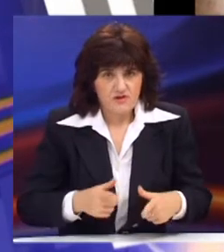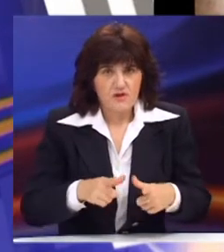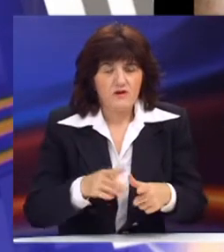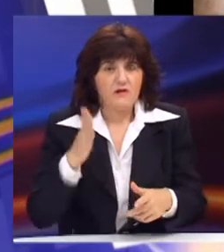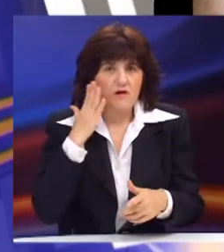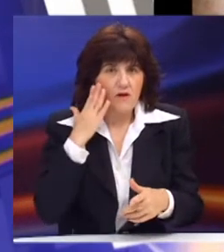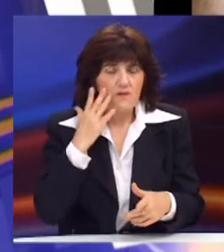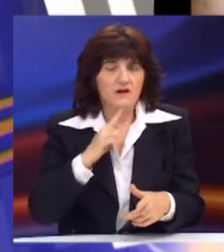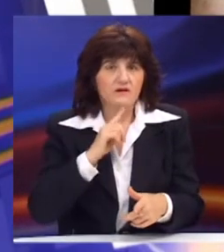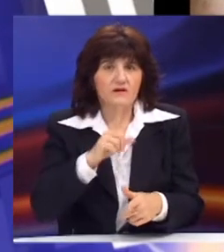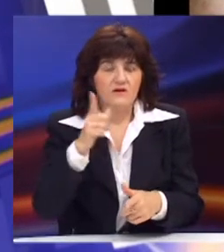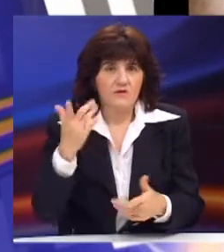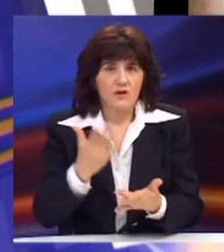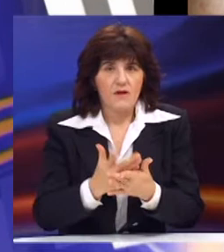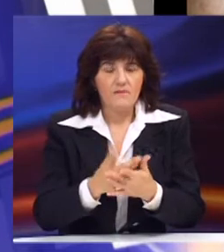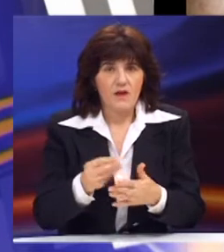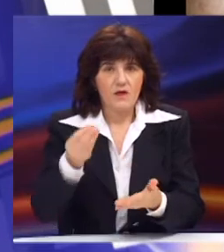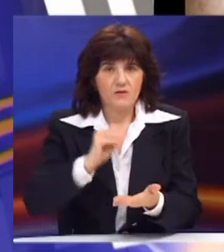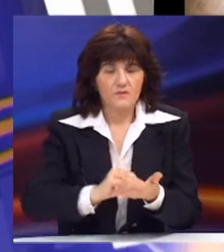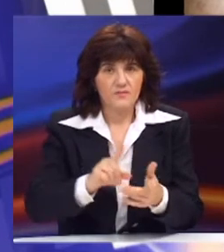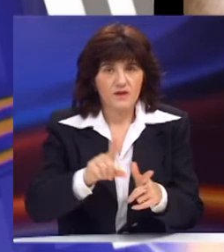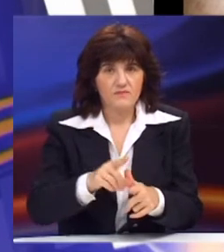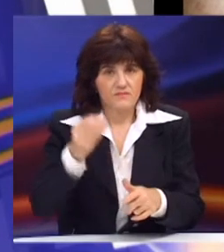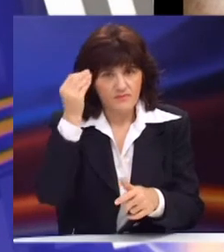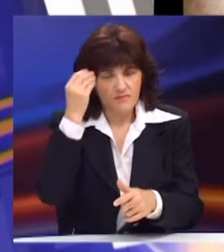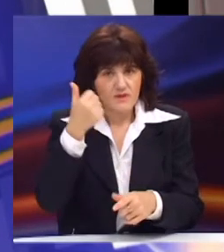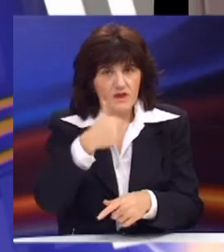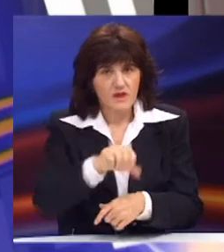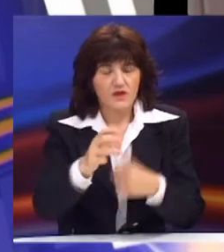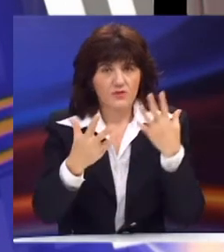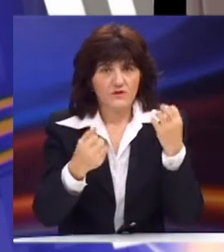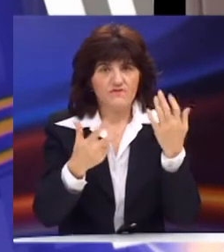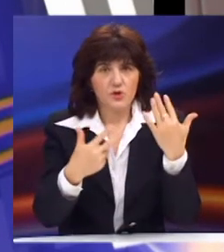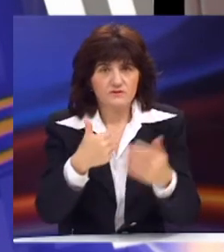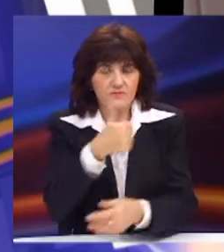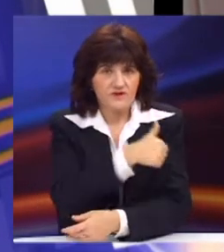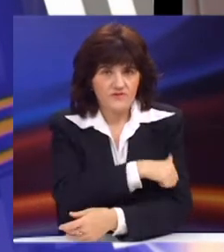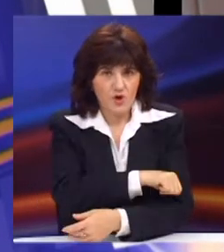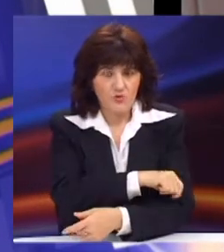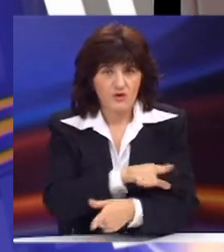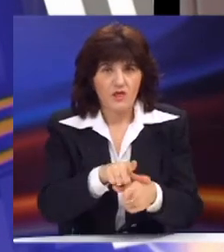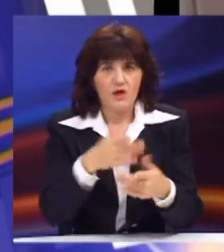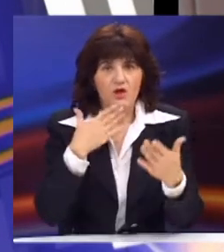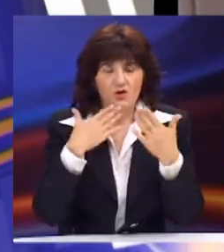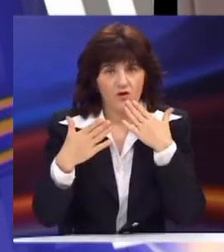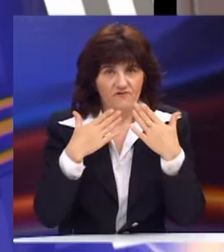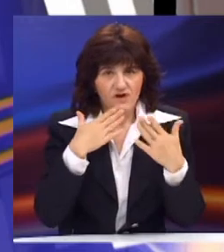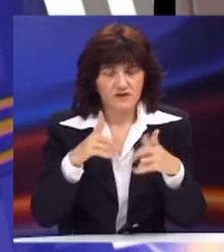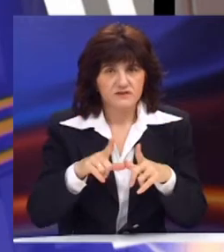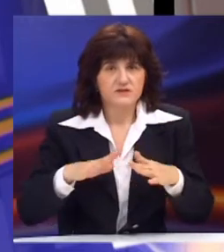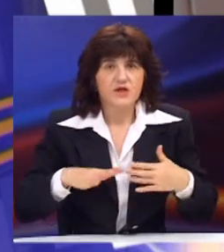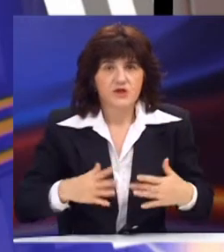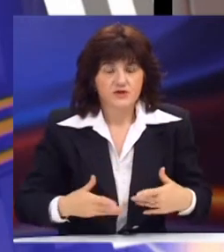feminiskinja Latinske Amerike i Kariba održanoj u Bogoti 1981. godine. Na konferenciji žene